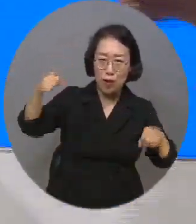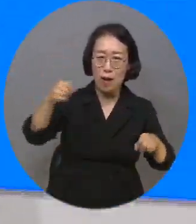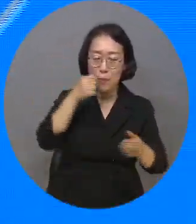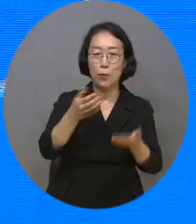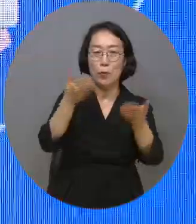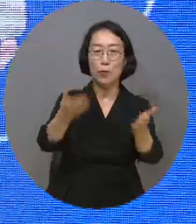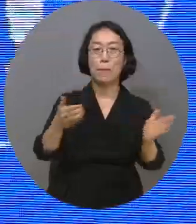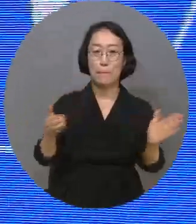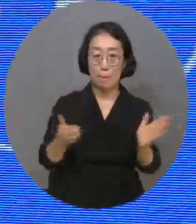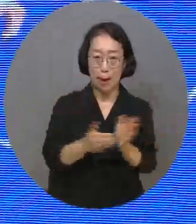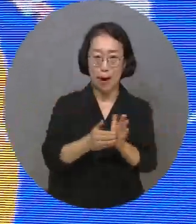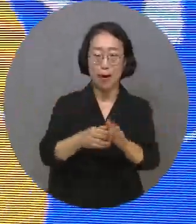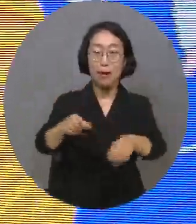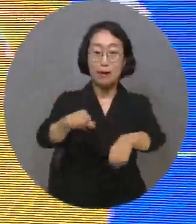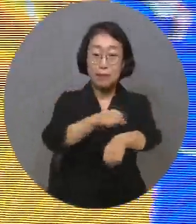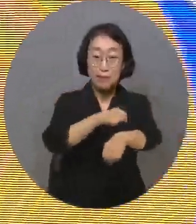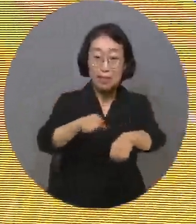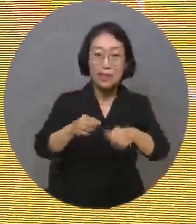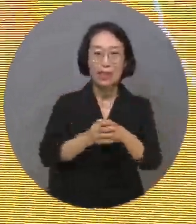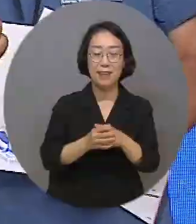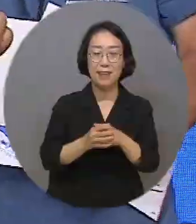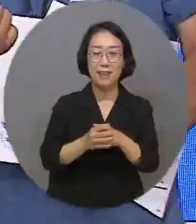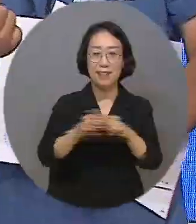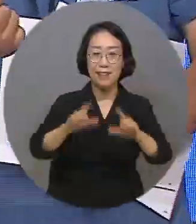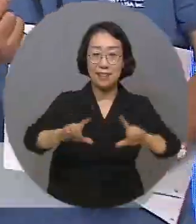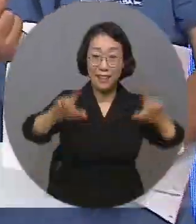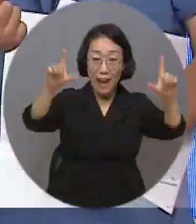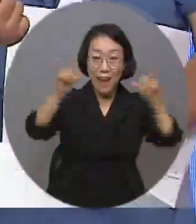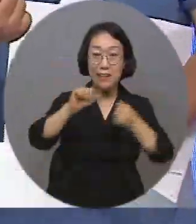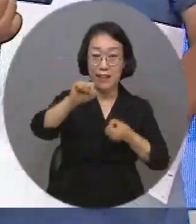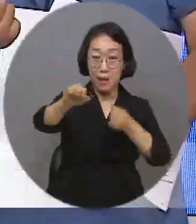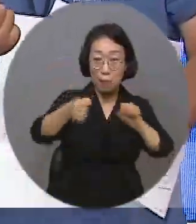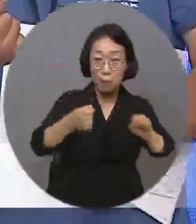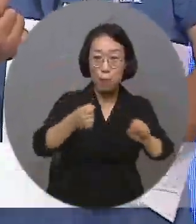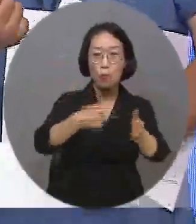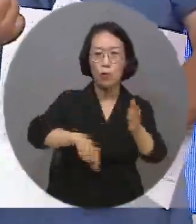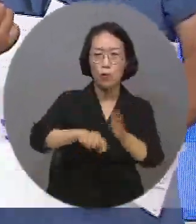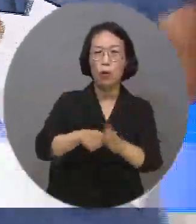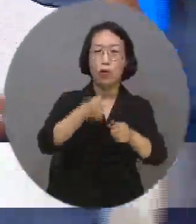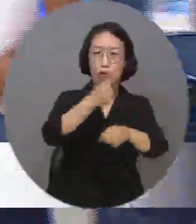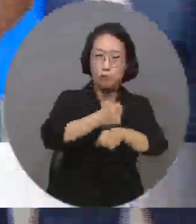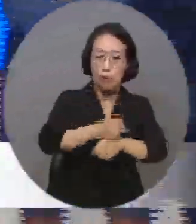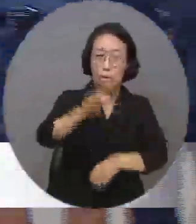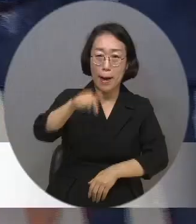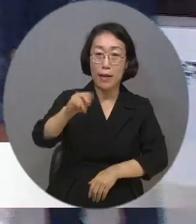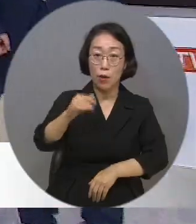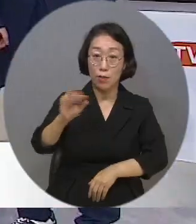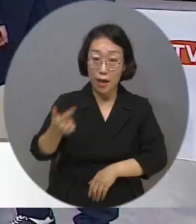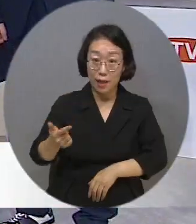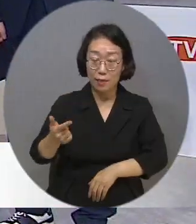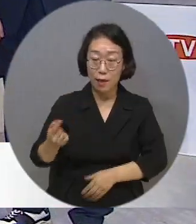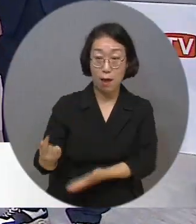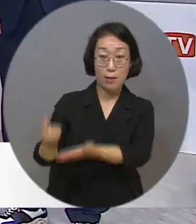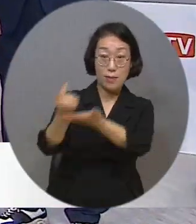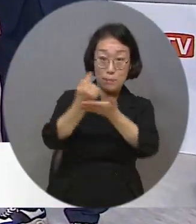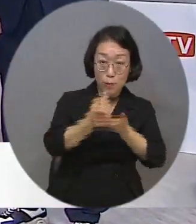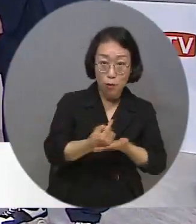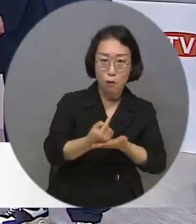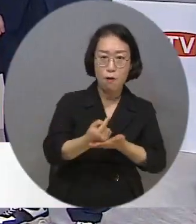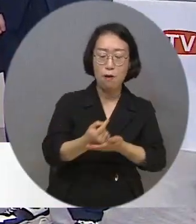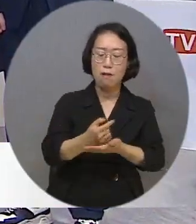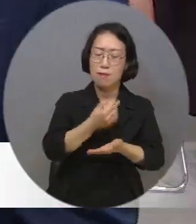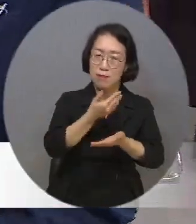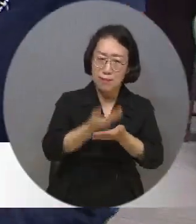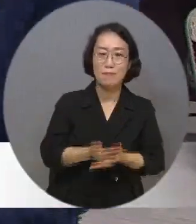꾸며졌습니다. 특히 행사 현장에서는 태권도 보급을 위해 앞장선 박연한 대사범이 함께 그 의미를